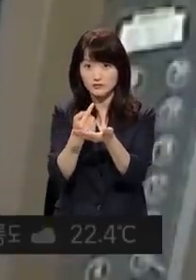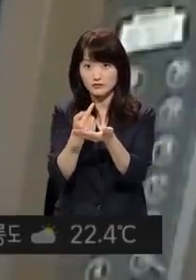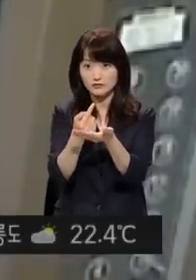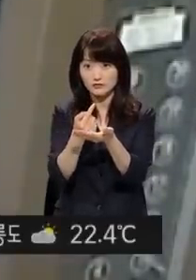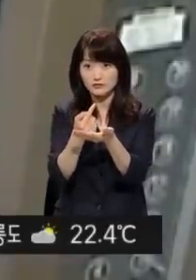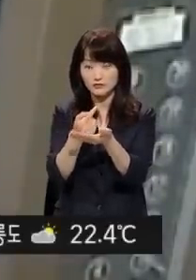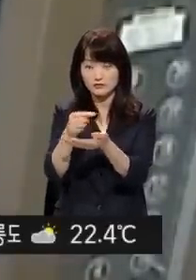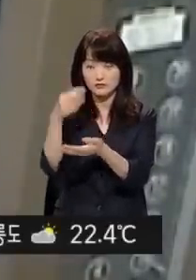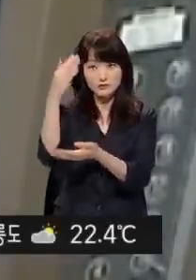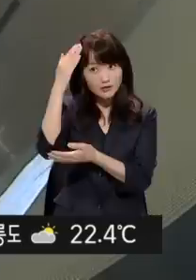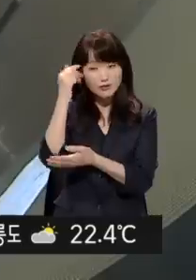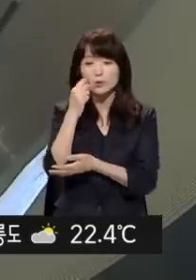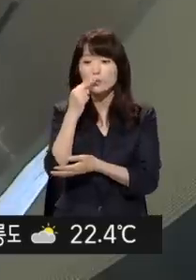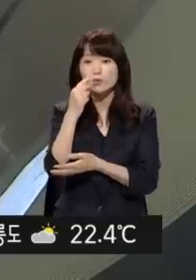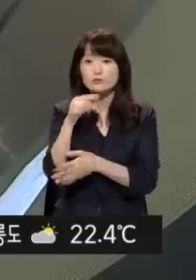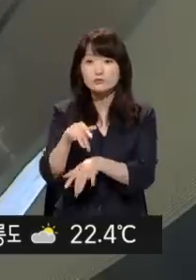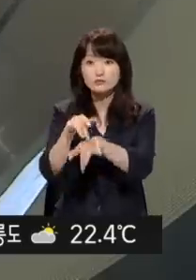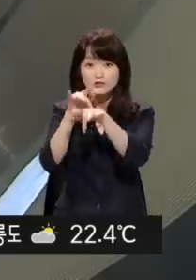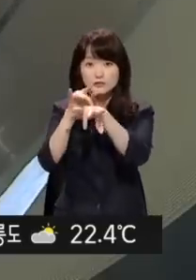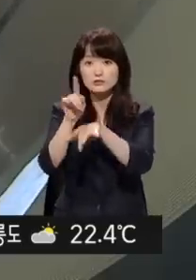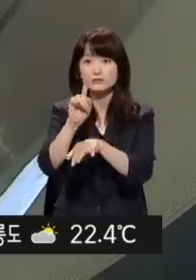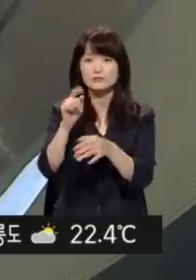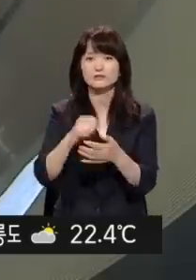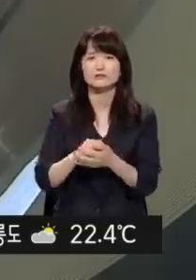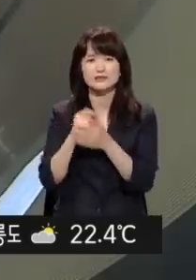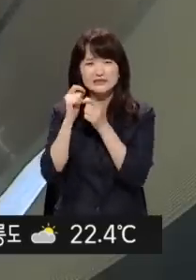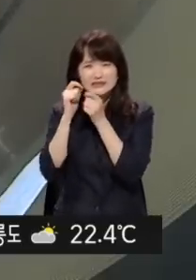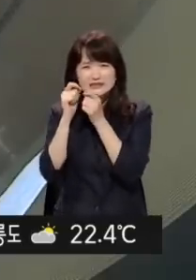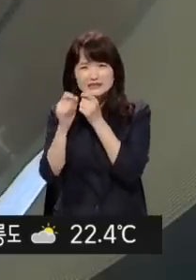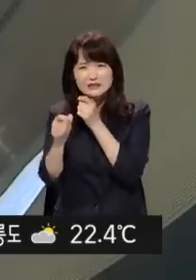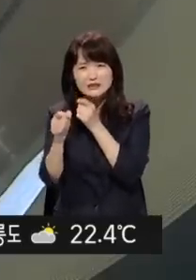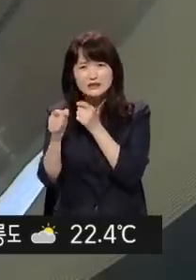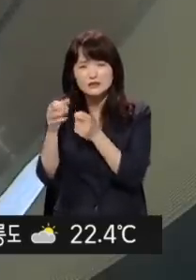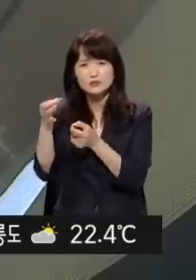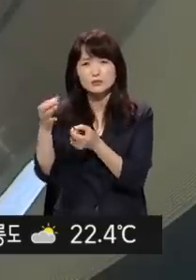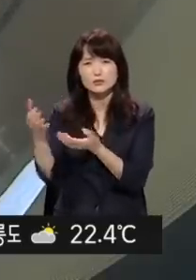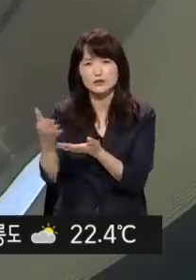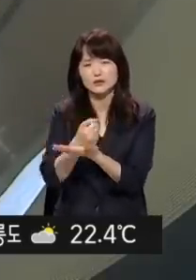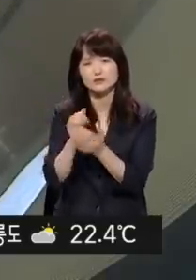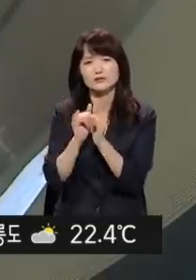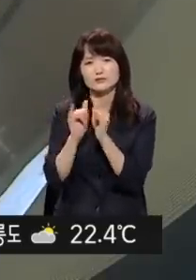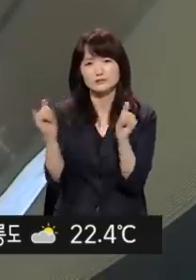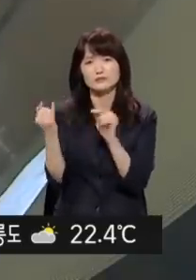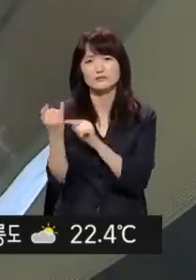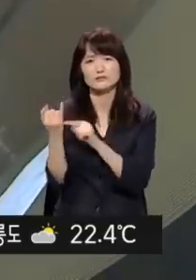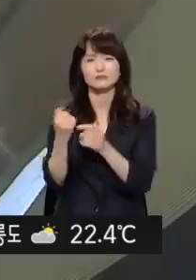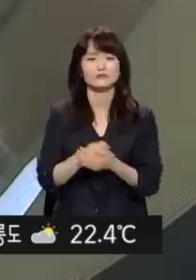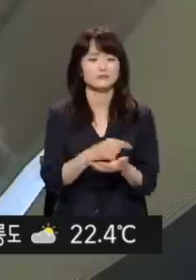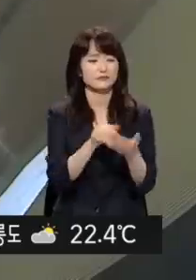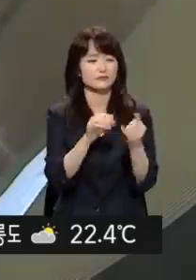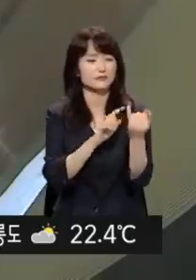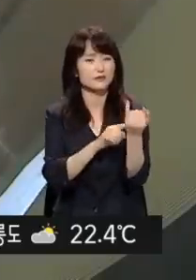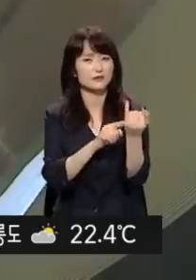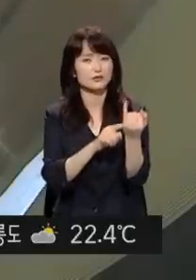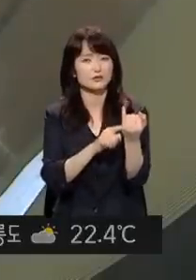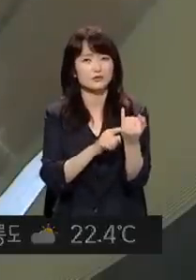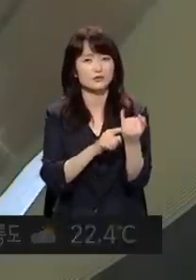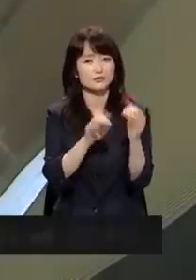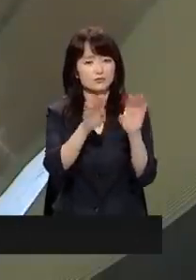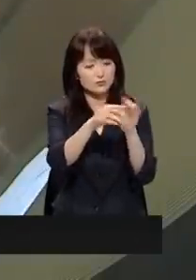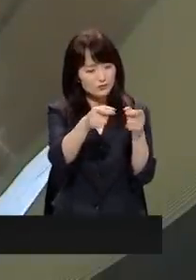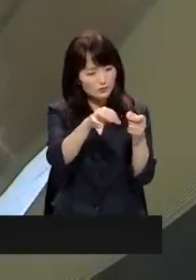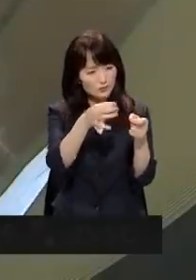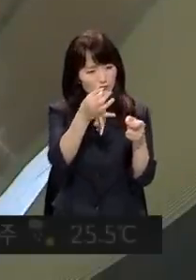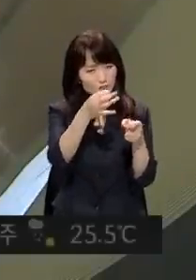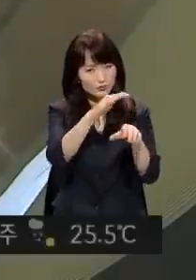없어졌어 봉투 뭘까요 그렇습니다 피싱 수거 책이었어요 자 피해자에게 문 앞에 돈 놔두시면 가져갈게요 약간 뭐 이랬던